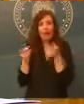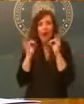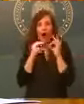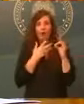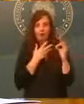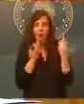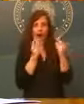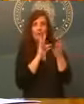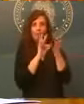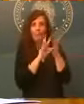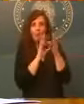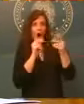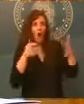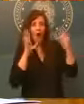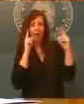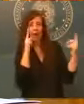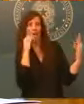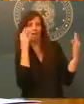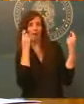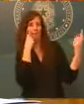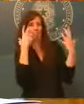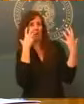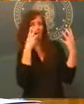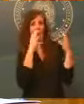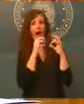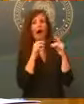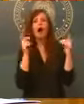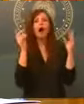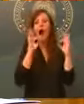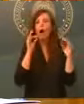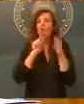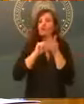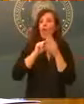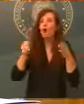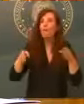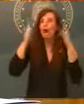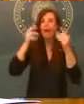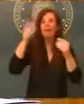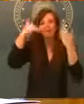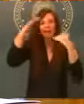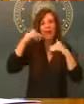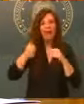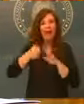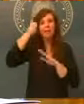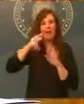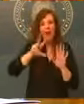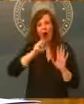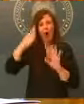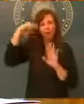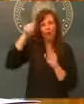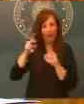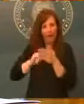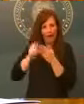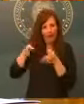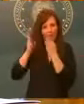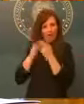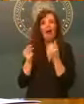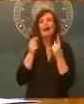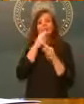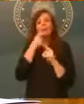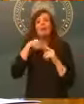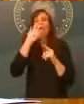E poi ho le scuole nei palazzi dell'Ottocento. Quindi noi diamo una cassetta degli attrezzi per rispondere soluzione, per